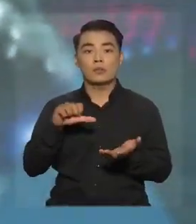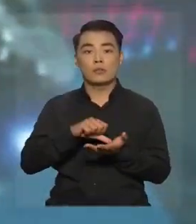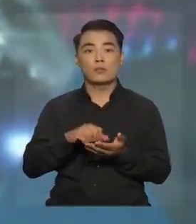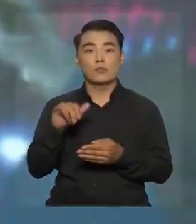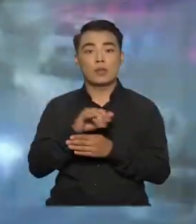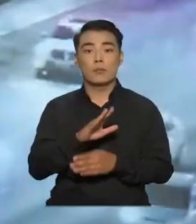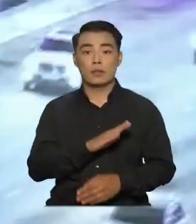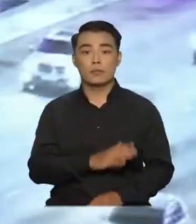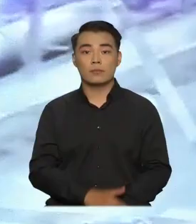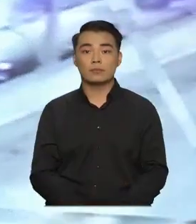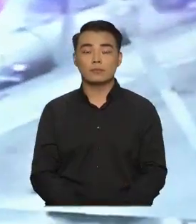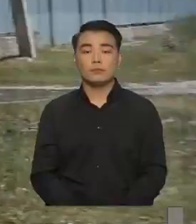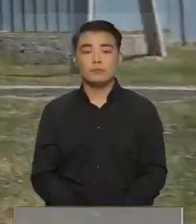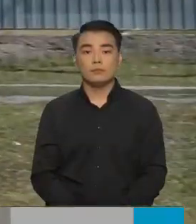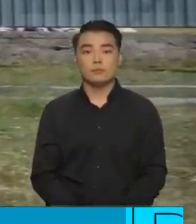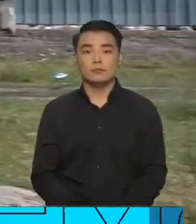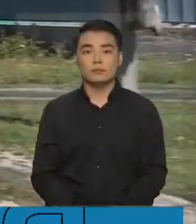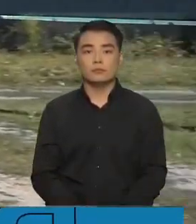Шут динь Саидов